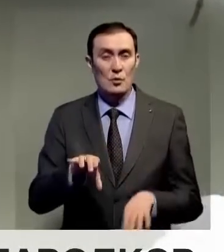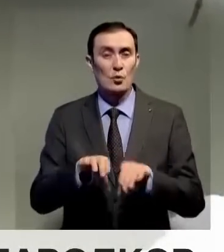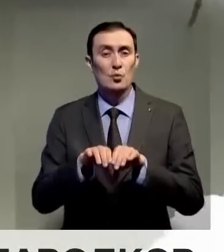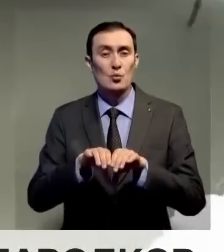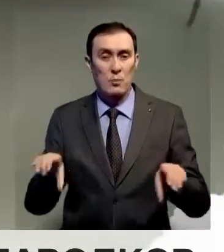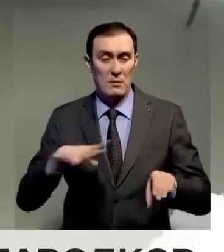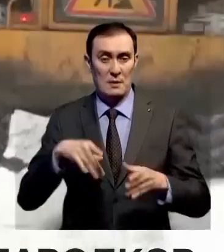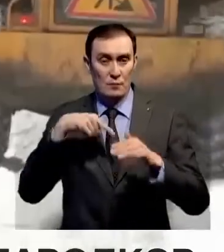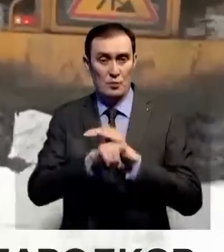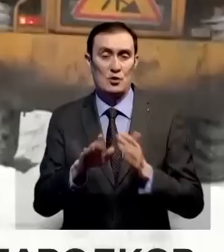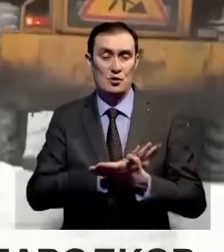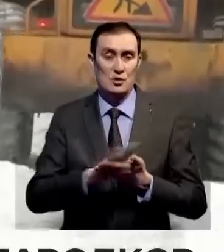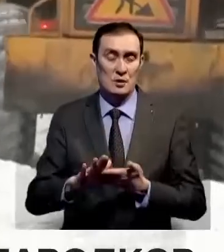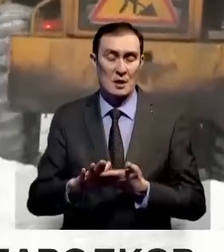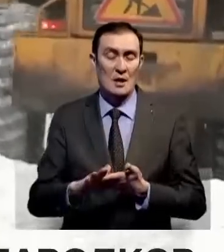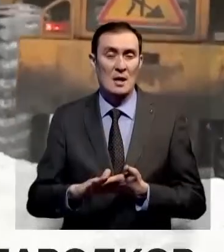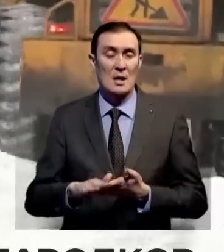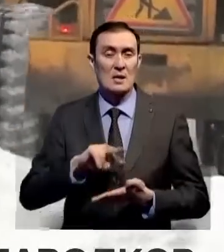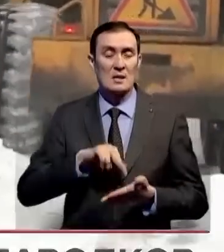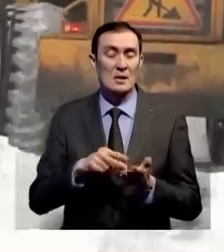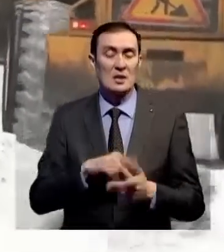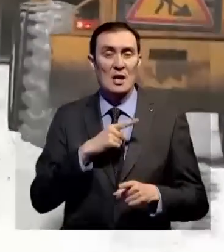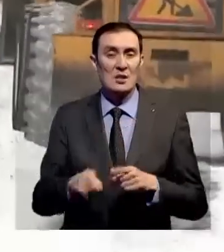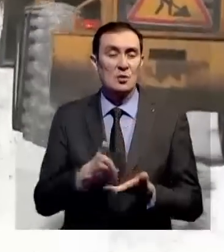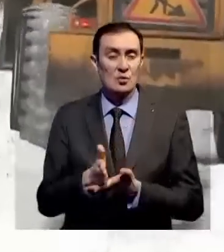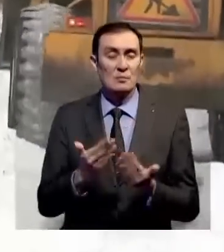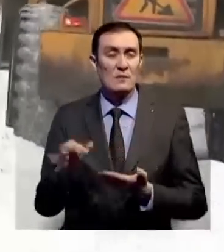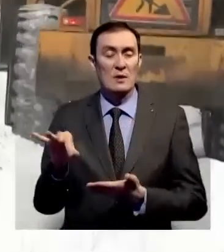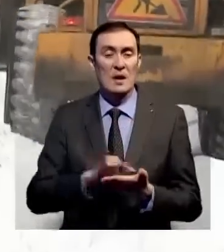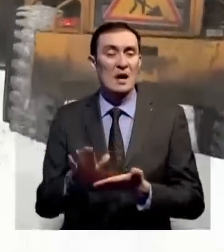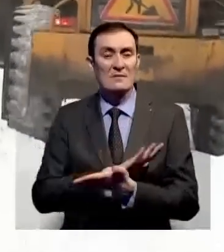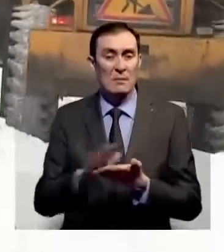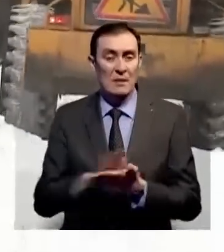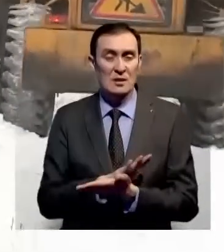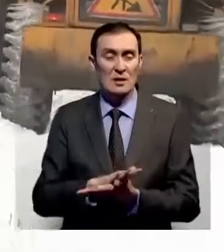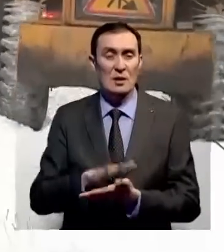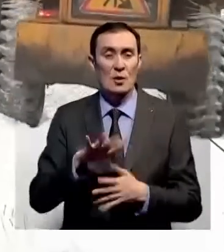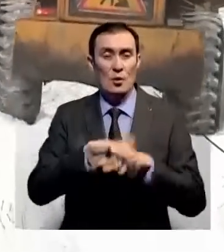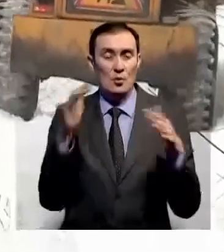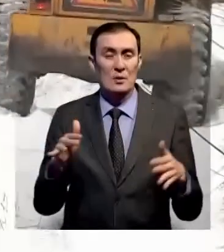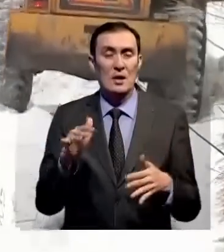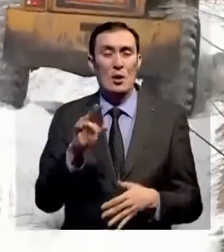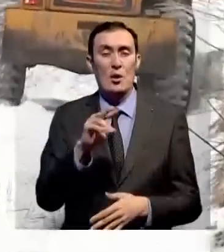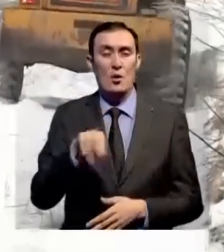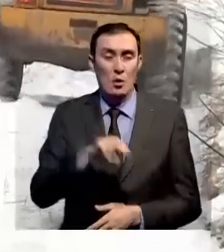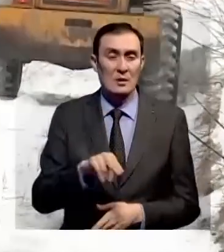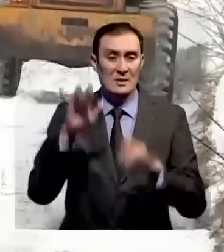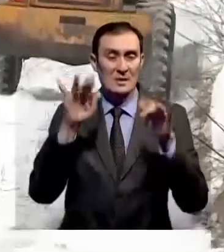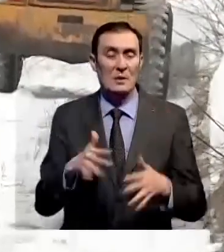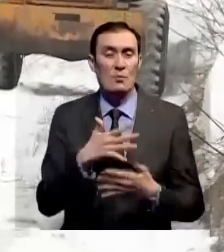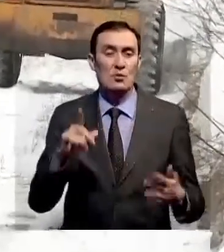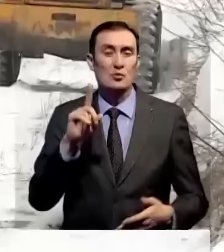были чистыми. Ключевая задача экстренных служб сегодня – освободить от тонн снега и наледи свыше